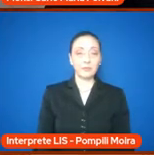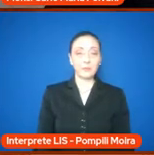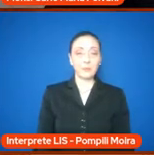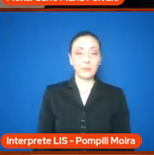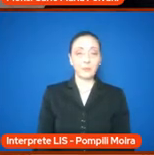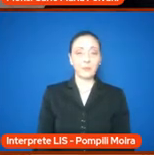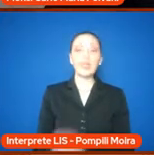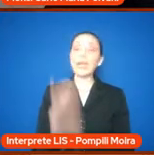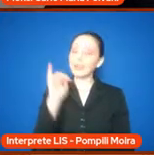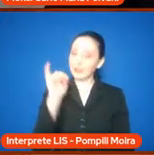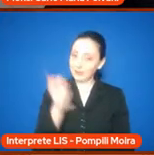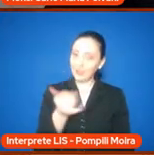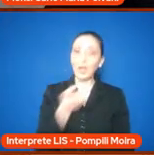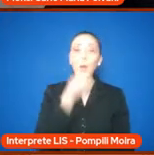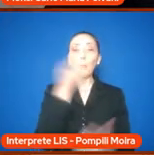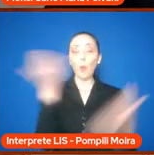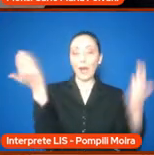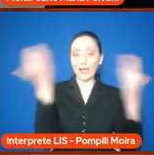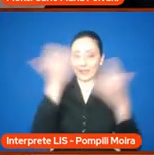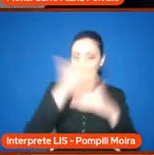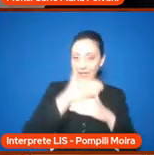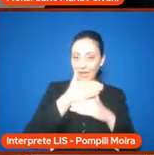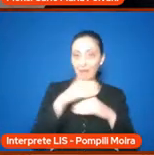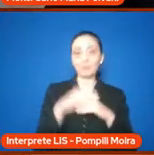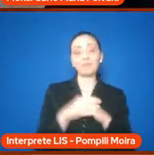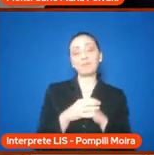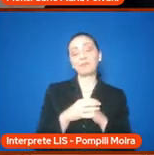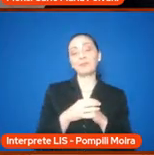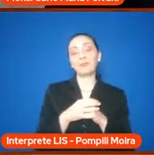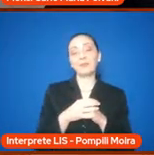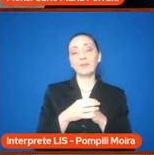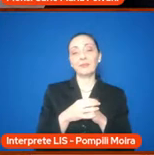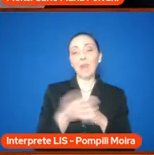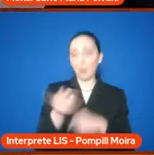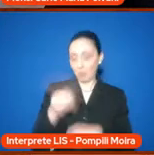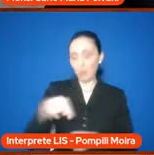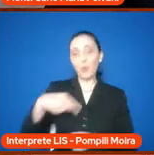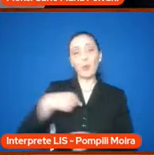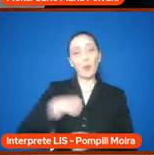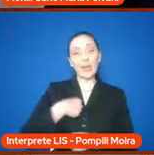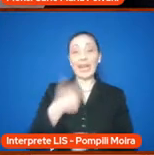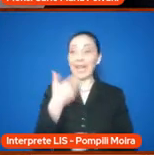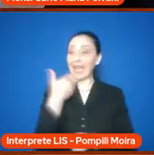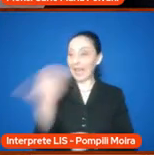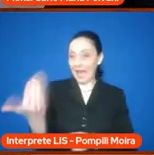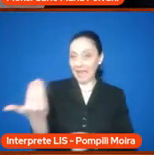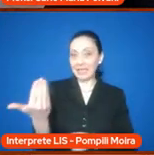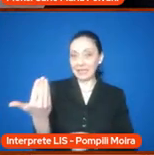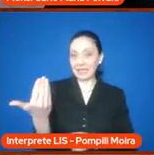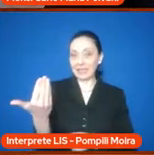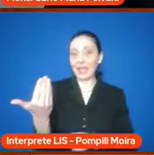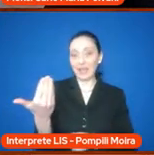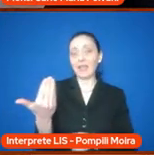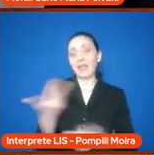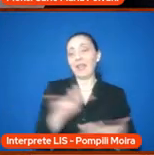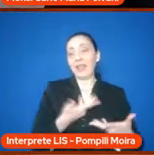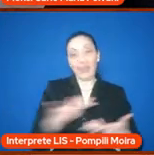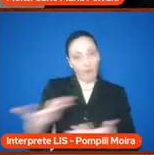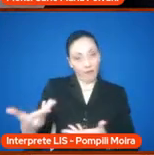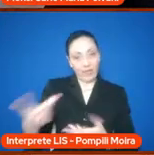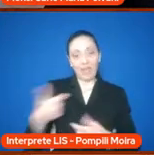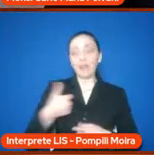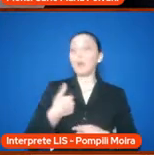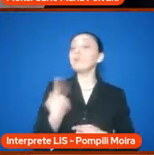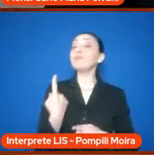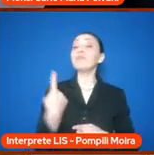Sì, buonasera, anch'io naturalmente ringrazio dell'invito. Devo dire che questa è un'edizione